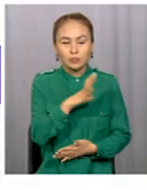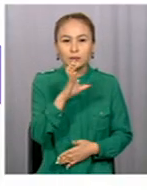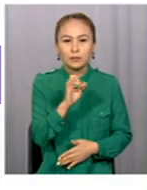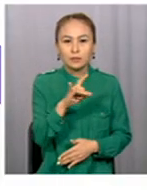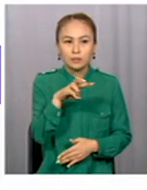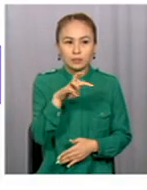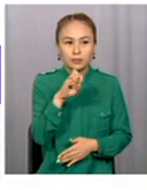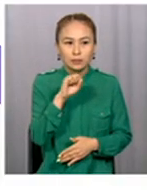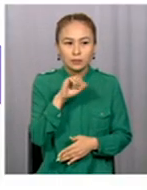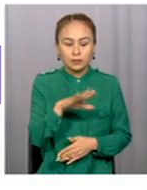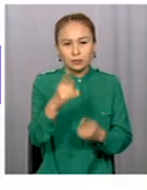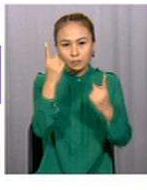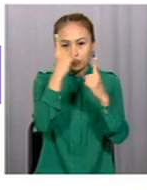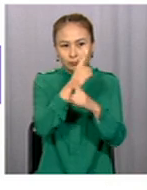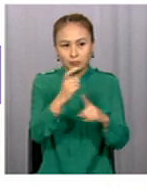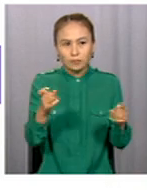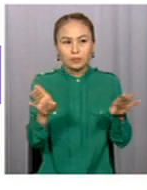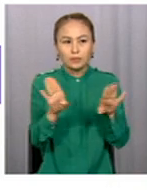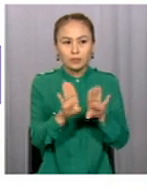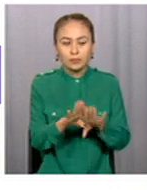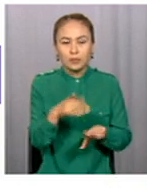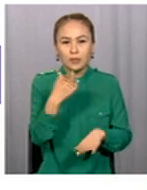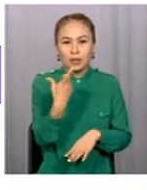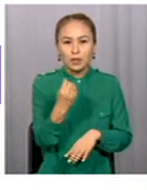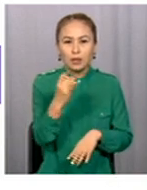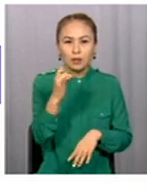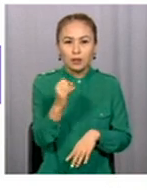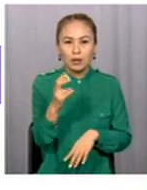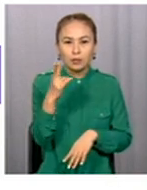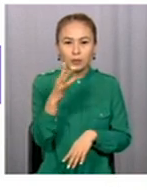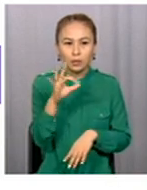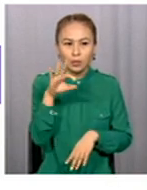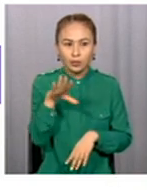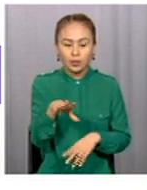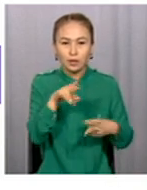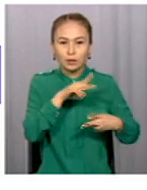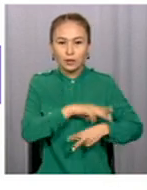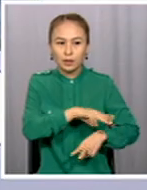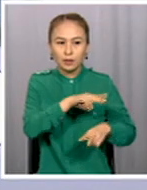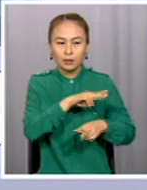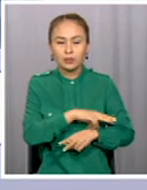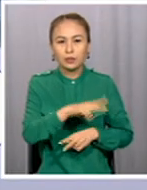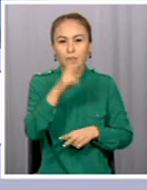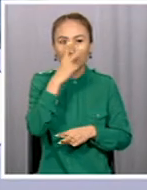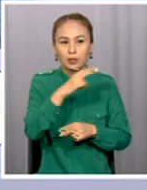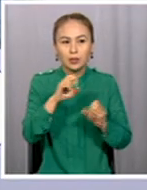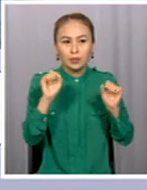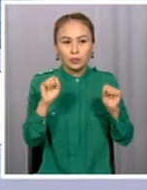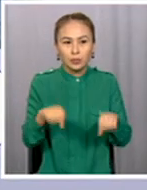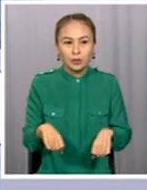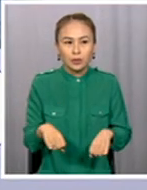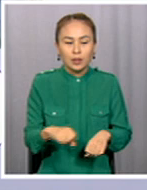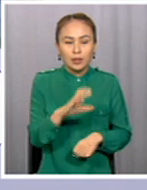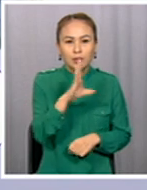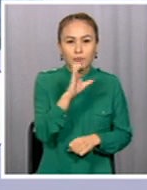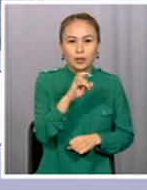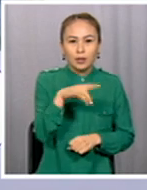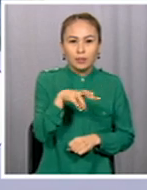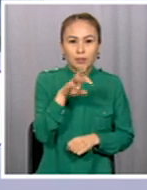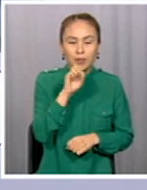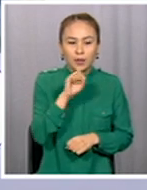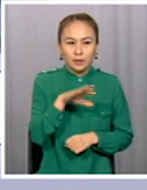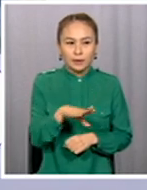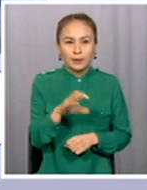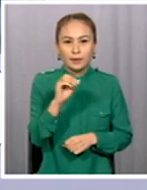туралы мәліметтерді Геродоттың тарих атты еңбегінен кездестіреміз. Онда сарматтар Еділ